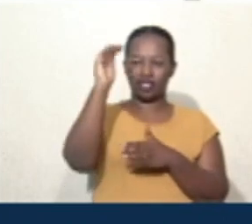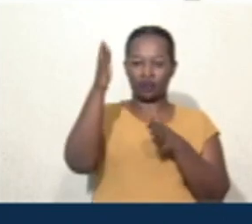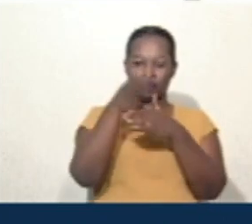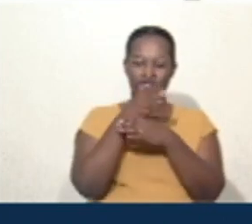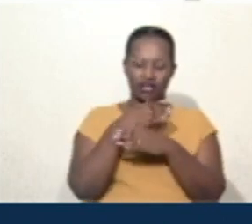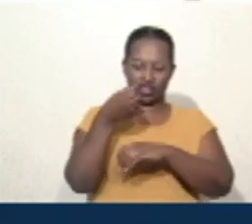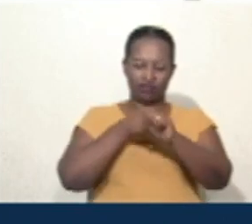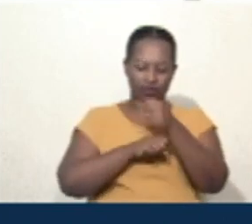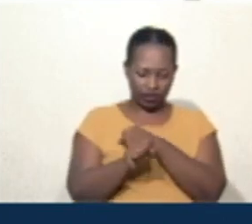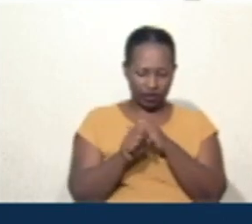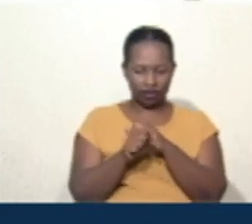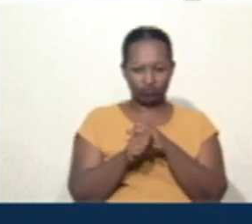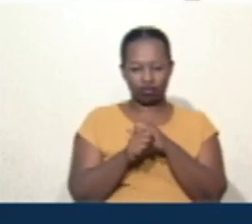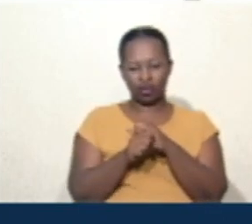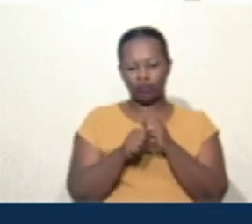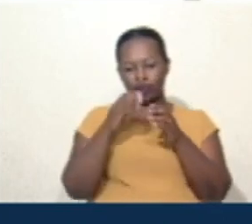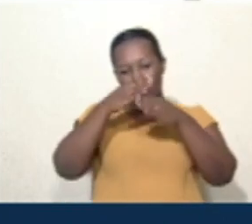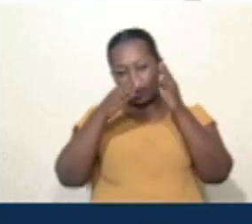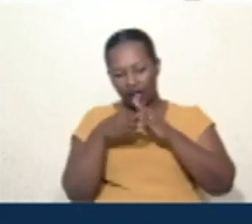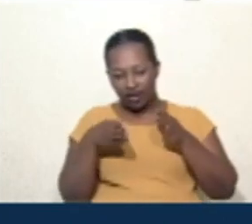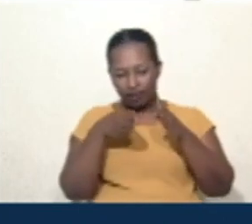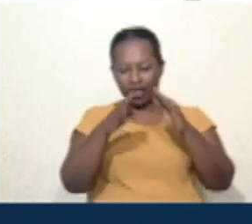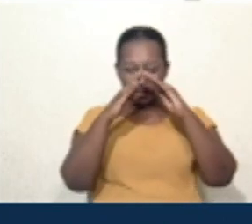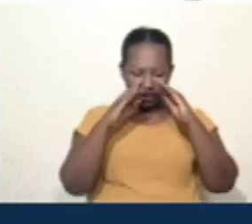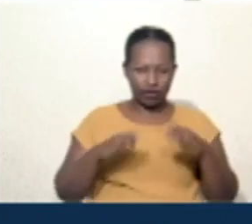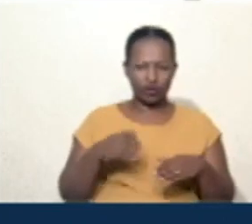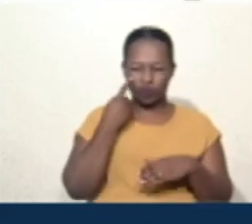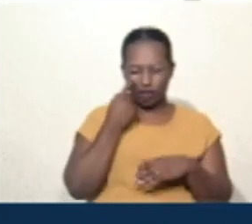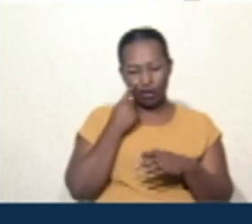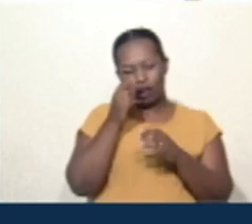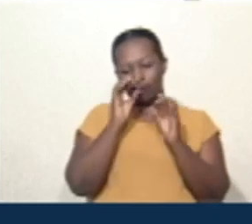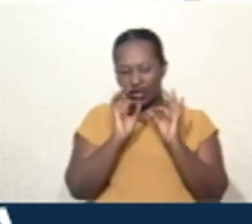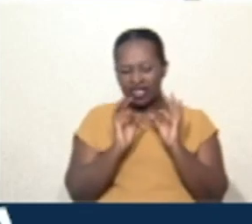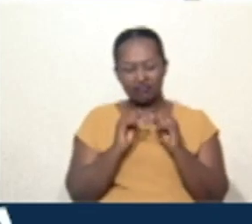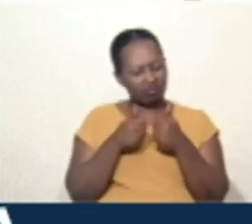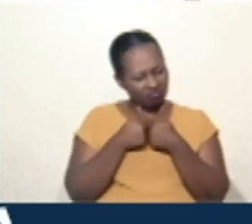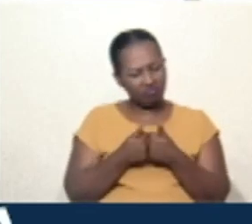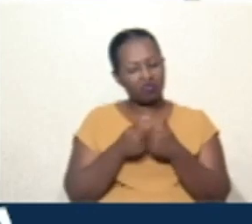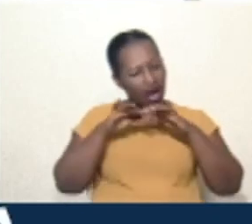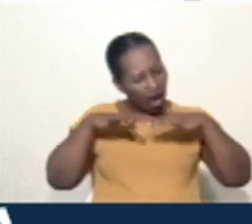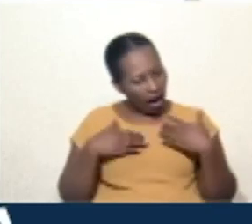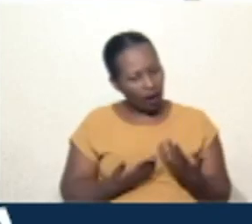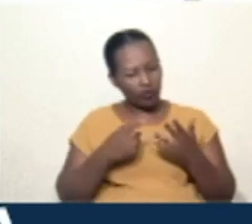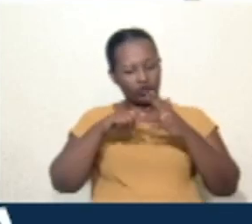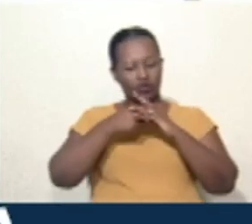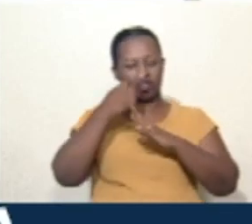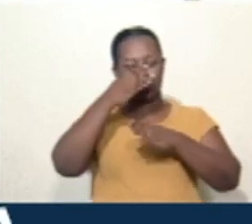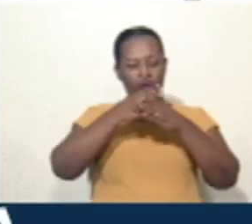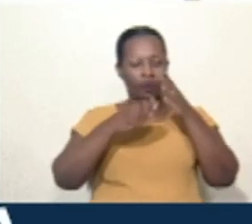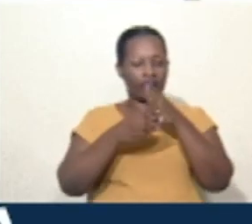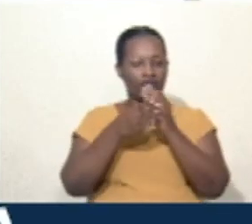Remezo, tugerageze guhuza uburyo byajya bikorwa neza kandi vuba, ndetse tugatangira kubaka ibikorwa